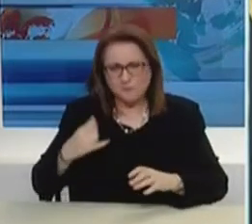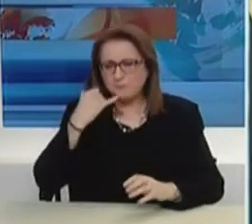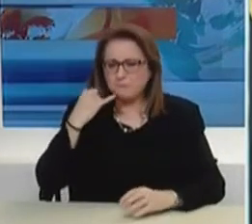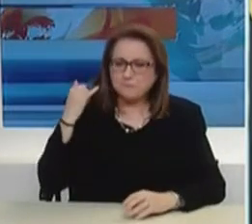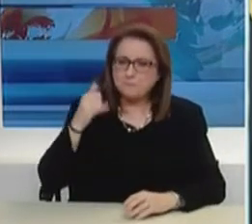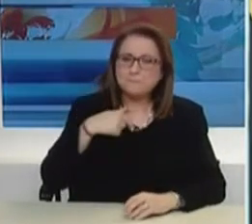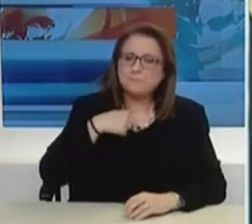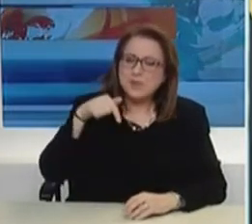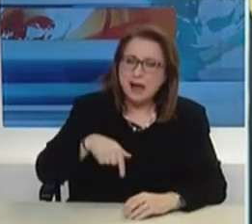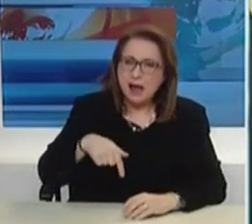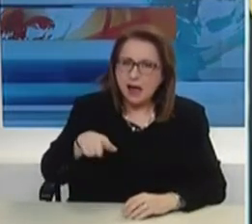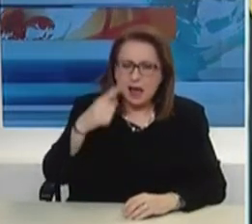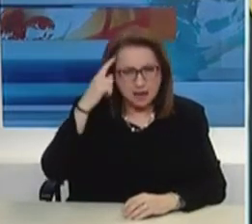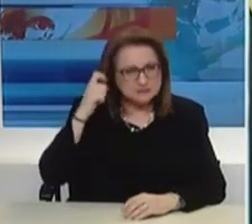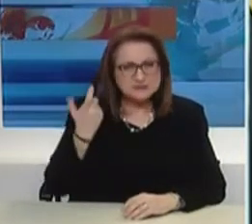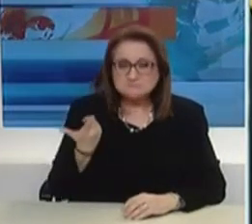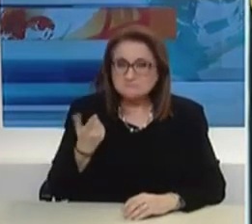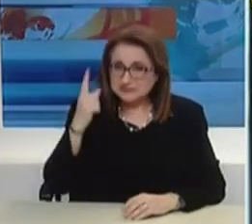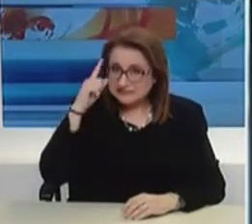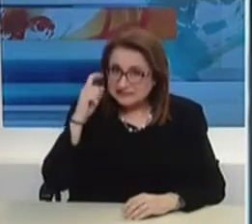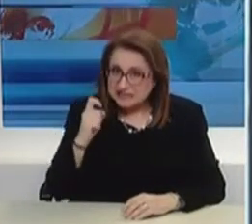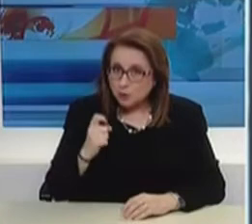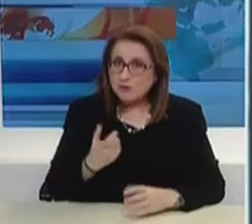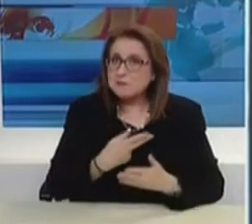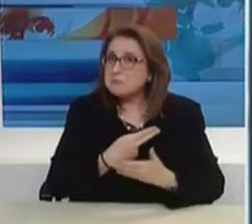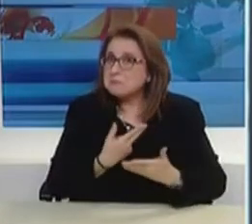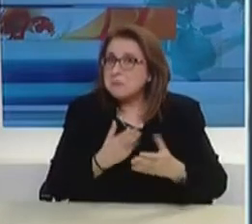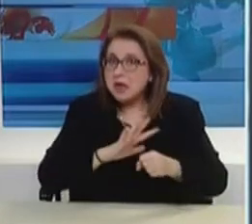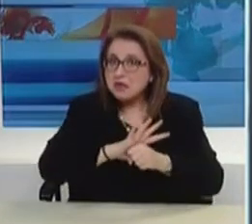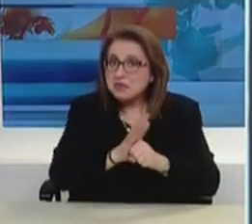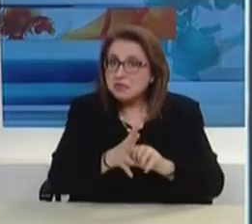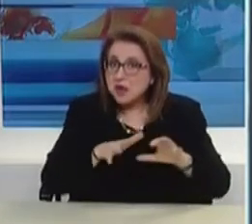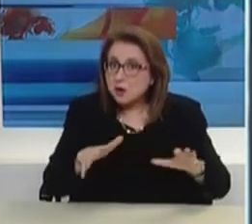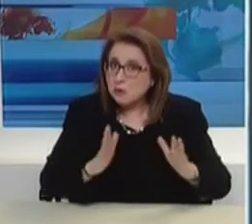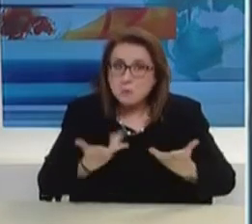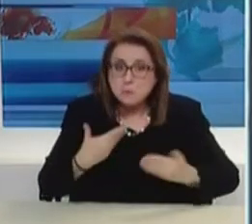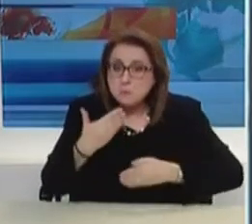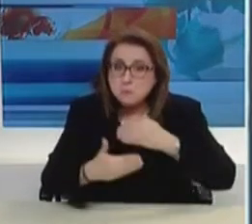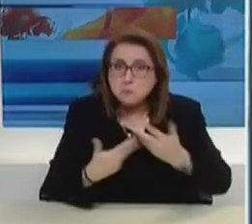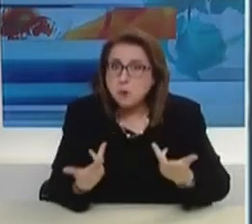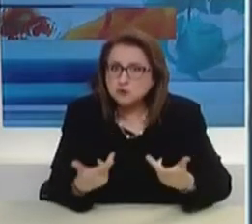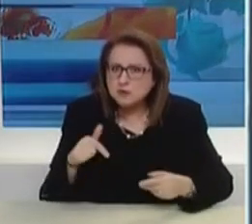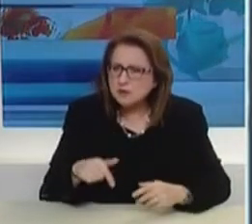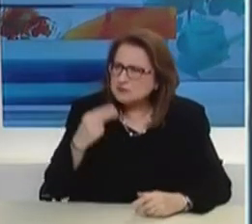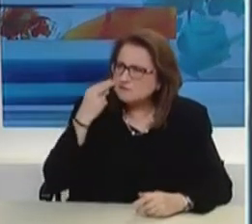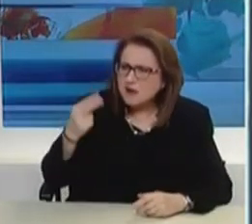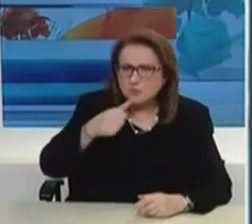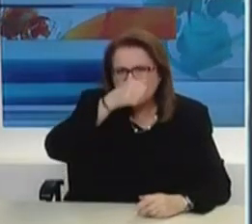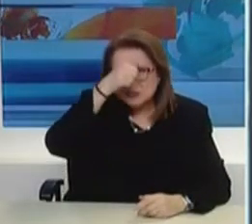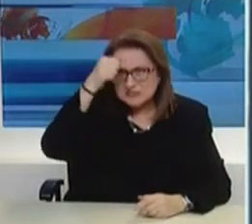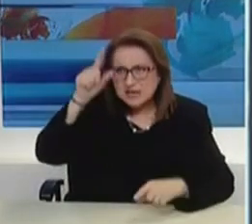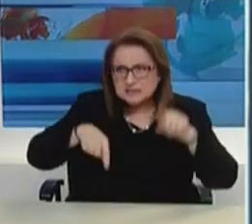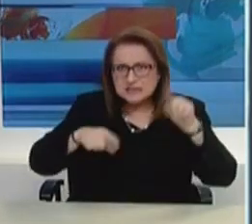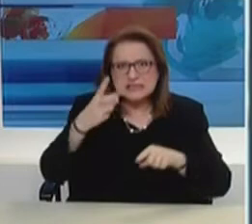σήμερα γνωρίζουμε περισσότερα ή λιγότερα. Σε περιοχές όπου ήδη σημειώνονται θερμοκρασίες άνω των 30 βαθμών, συνεχίζεται αμύωτη η μετάδοσή